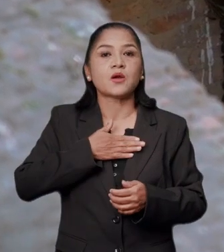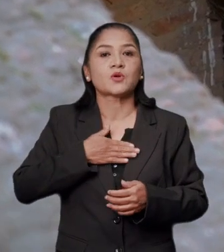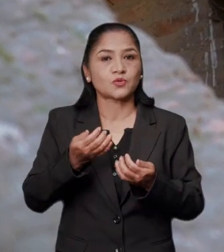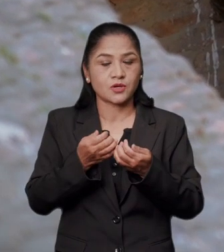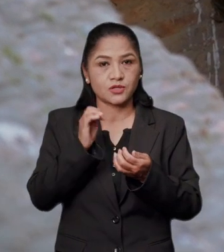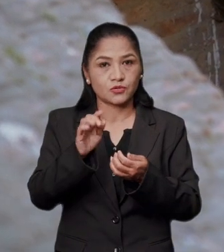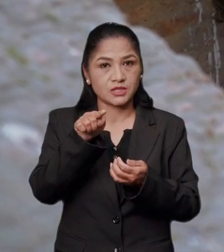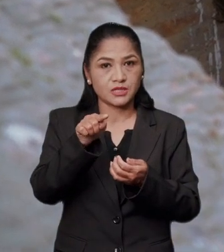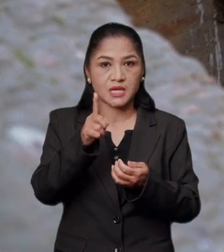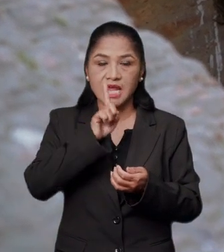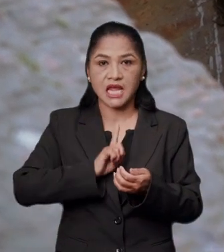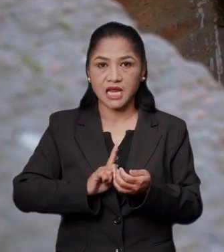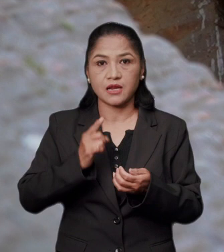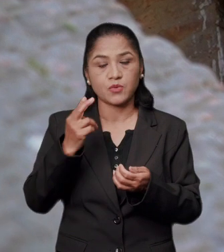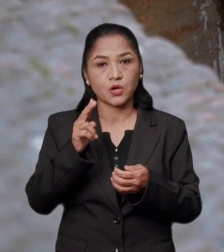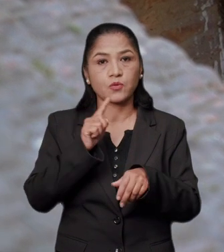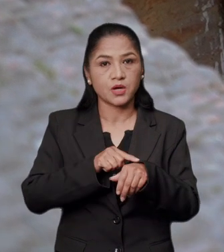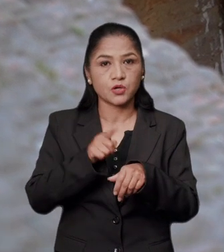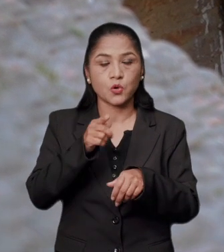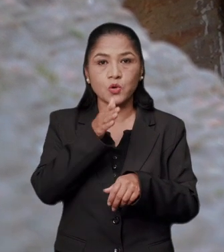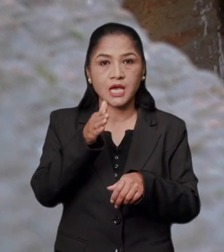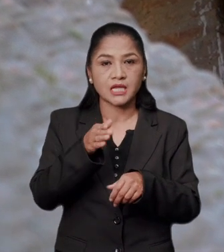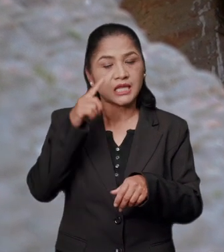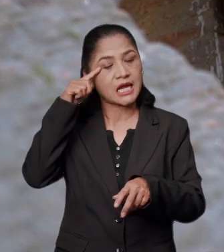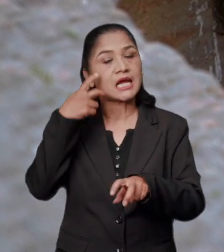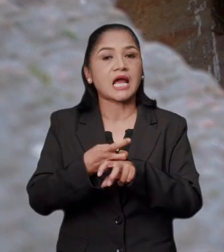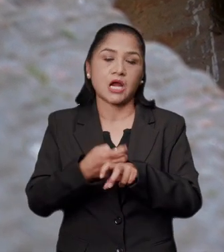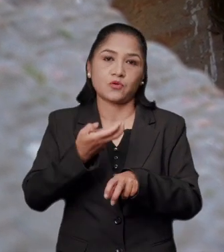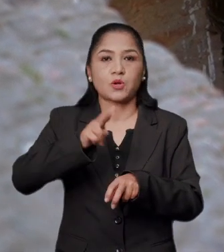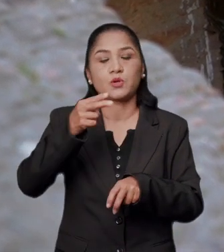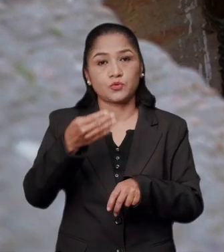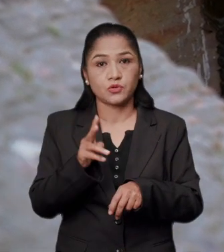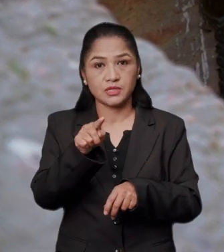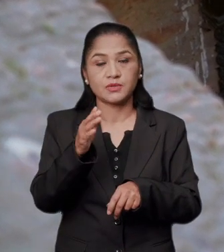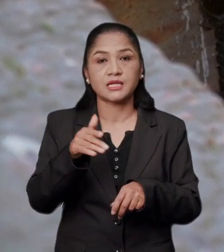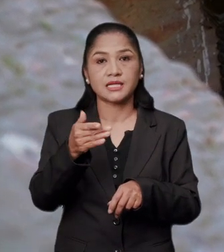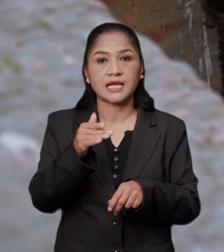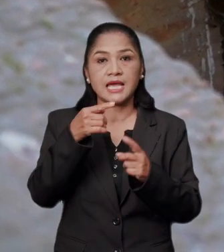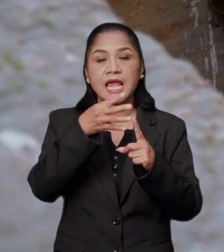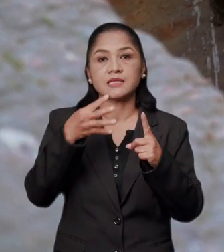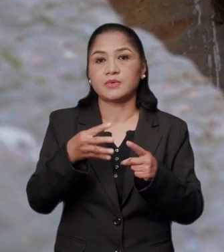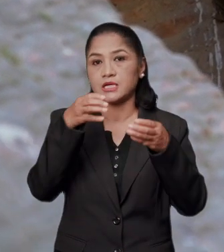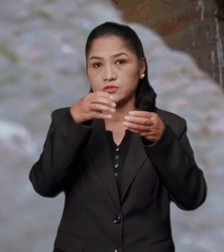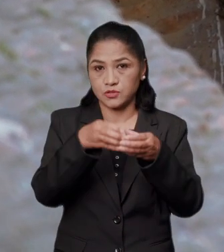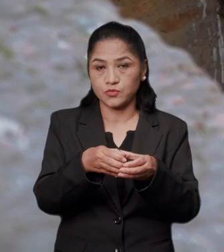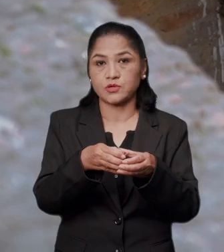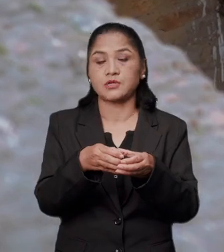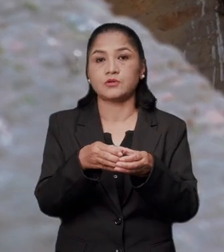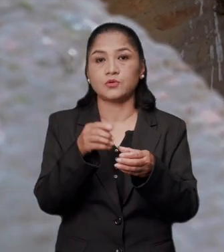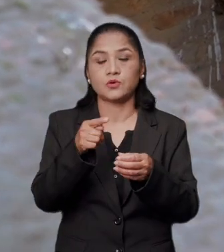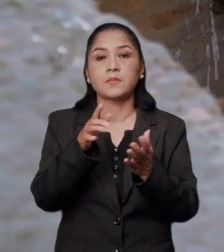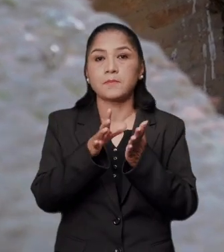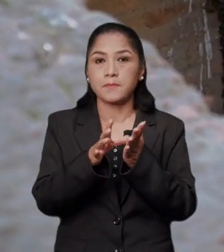तिमीले महसुस गर्नेछौ कि तिमी एक्लै भएको भए यो यात्रा झनै कठिन हुने थियो। यसले तिमीलाई